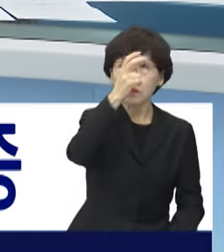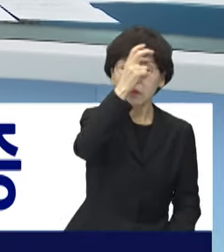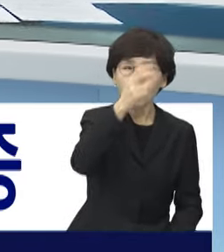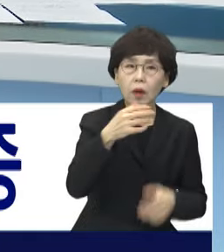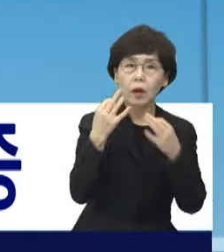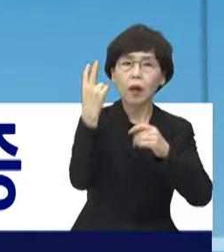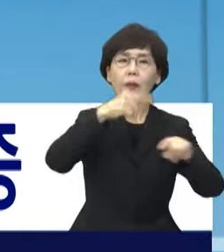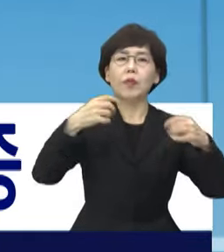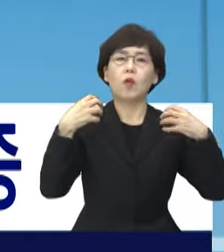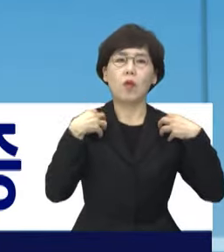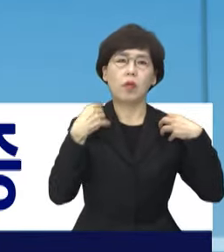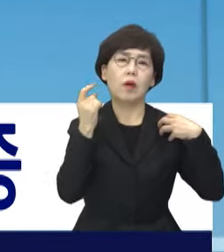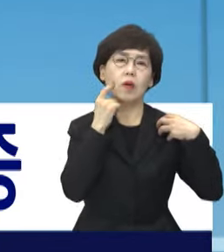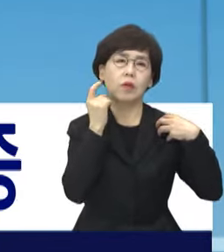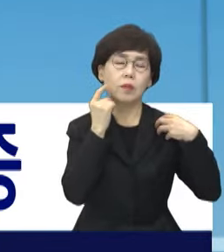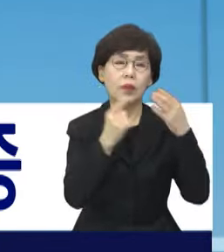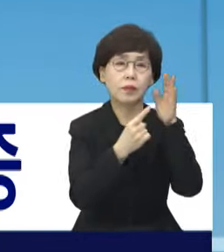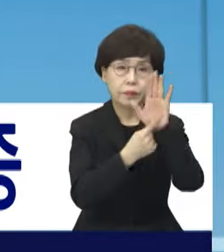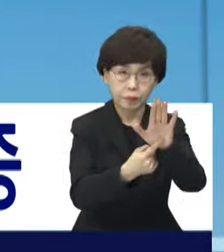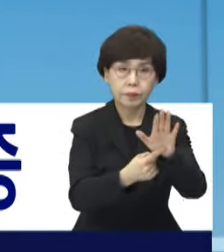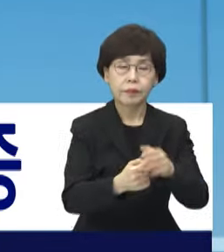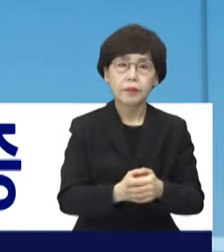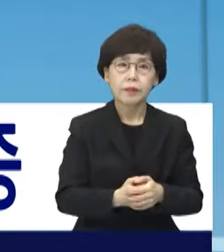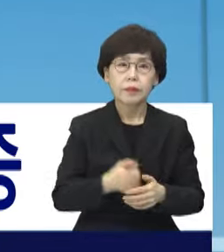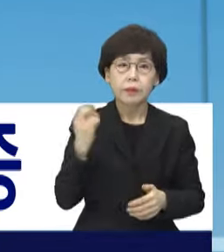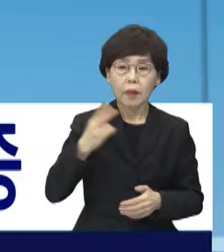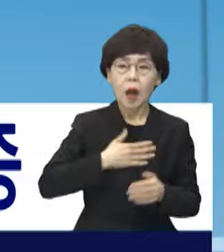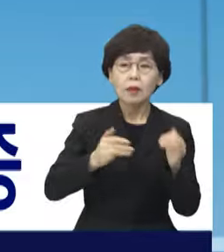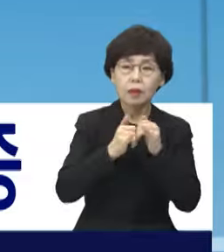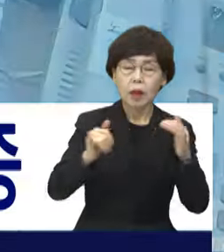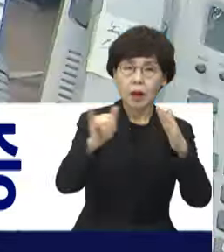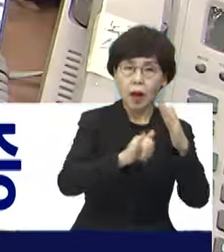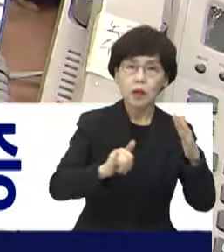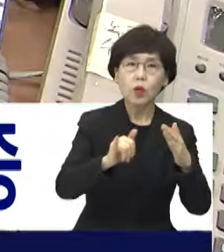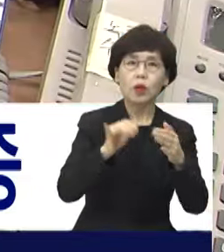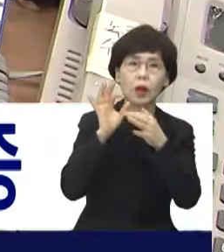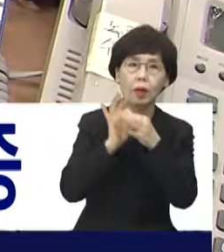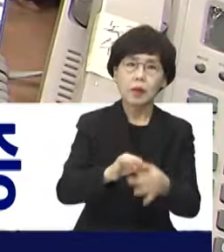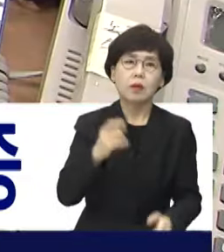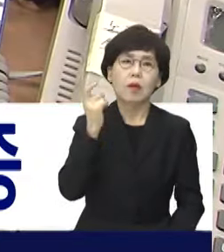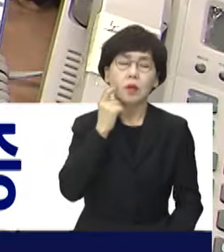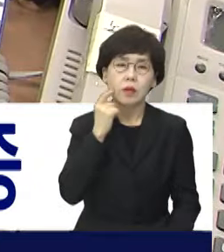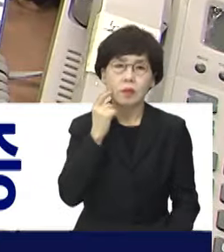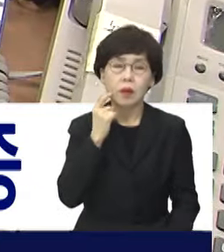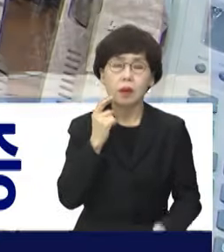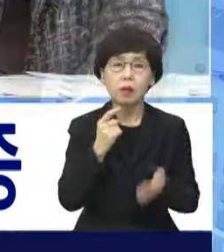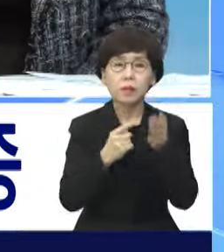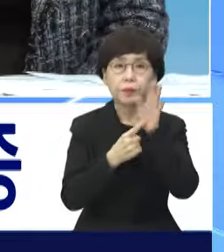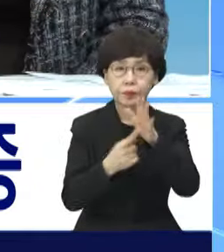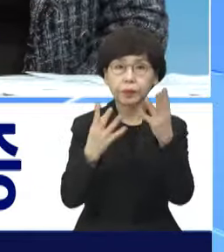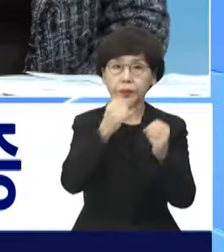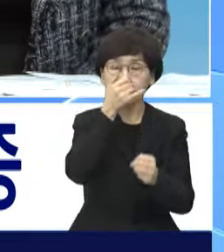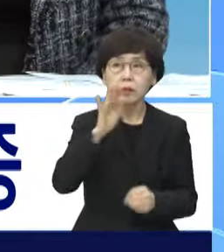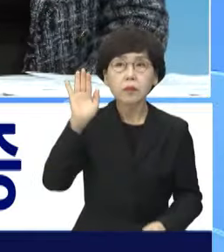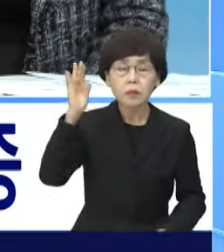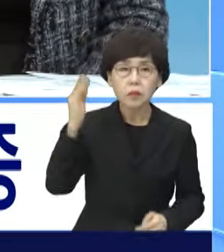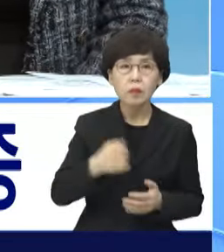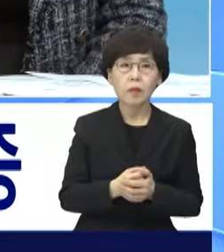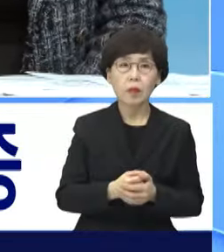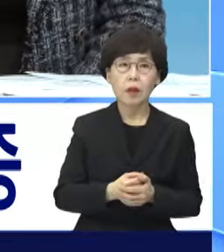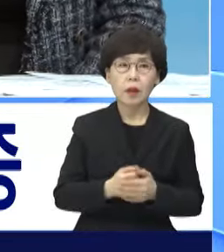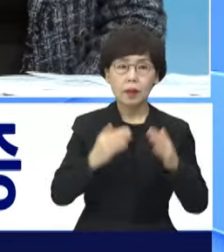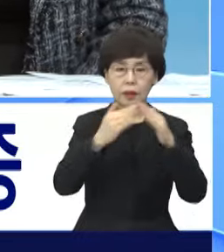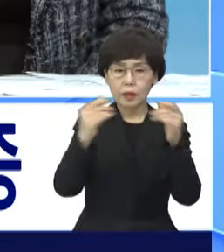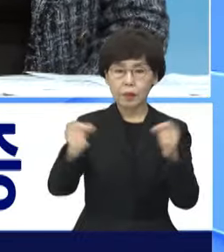금과원 등을 사칭한 사칭형 범죄나 뭐 지인이나 가족을 사칭한 사칭 형이 많았는데요 어 최근에는 집